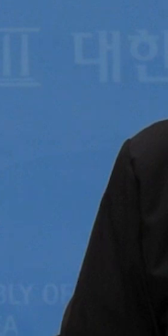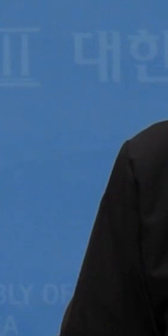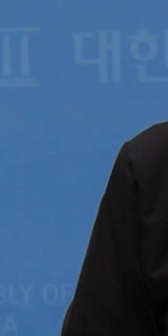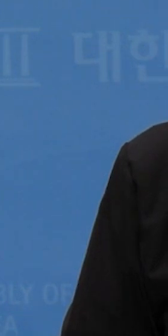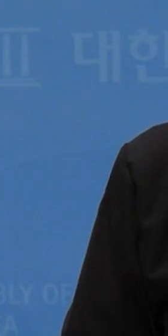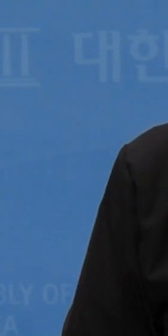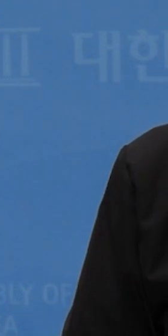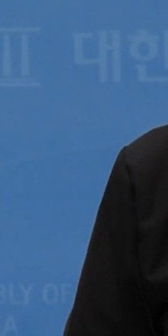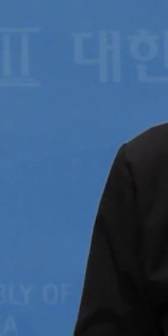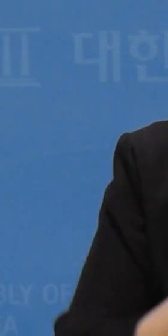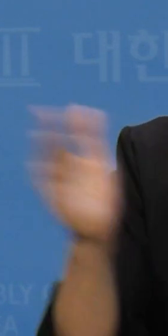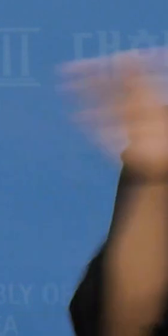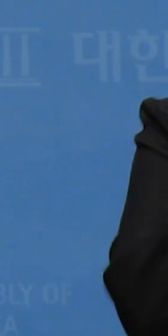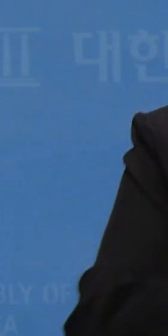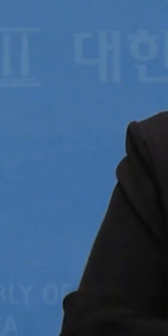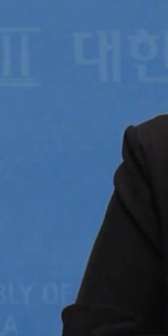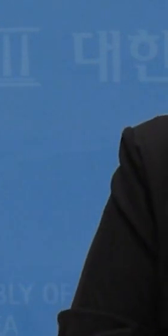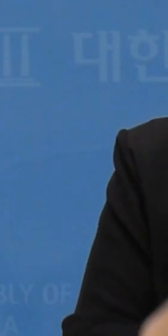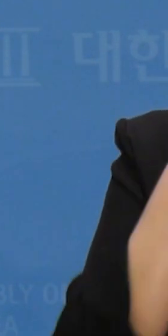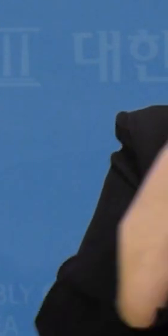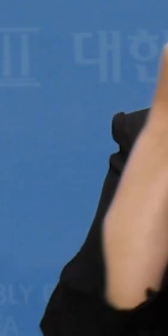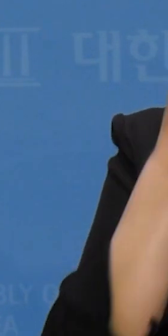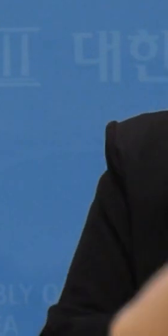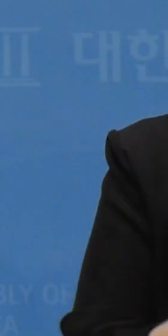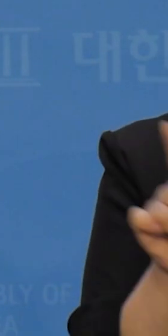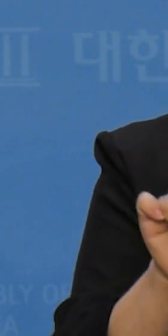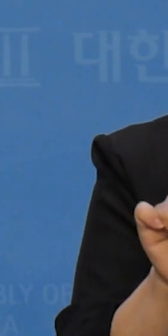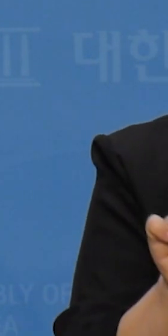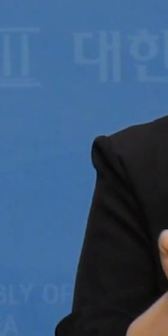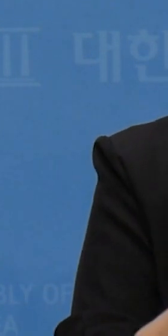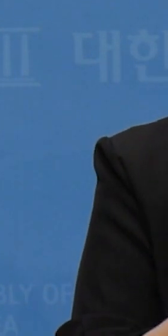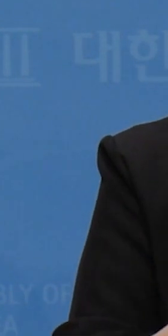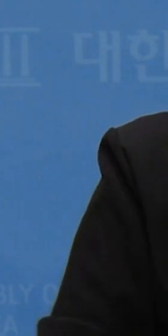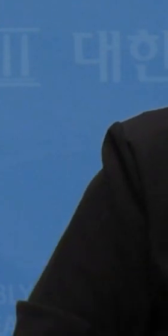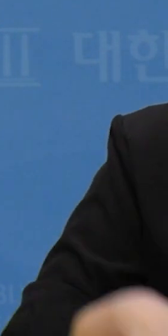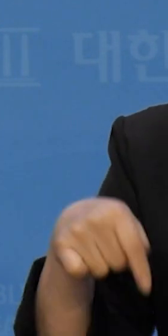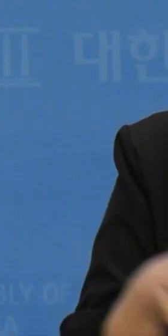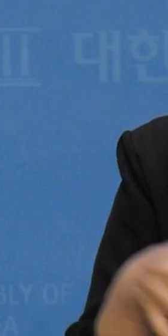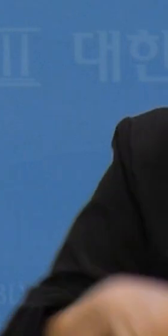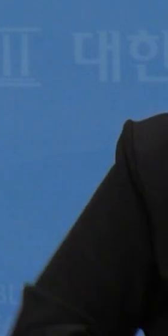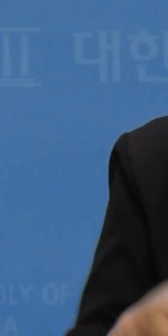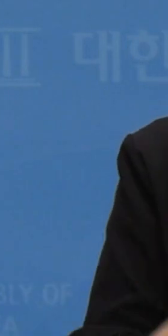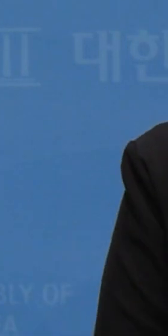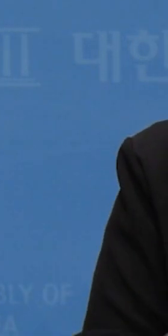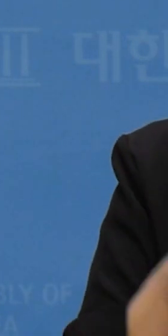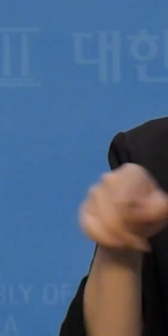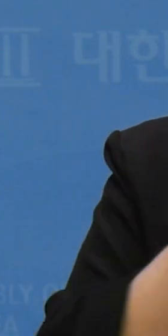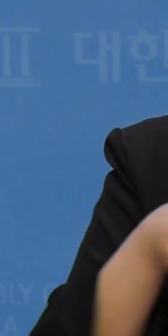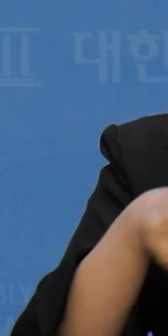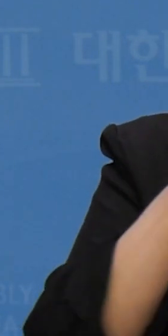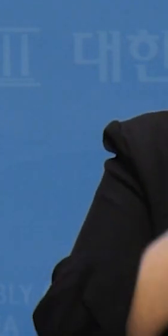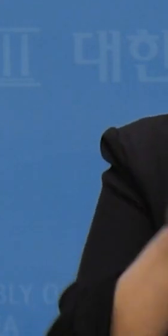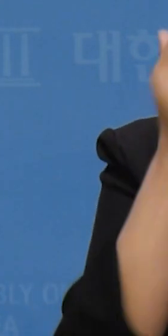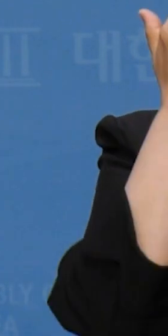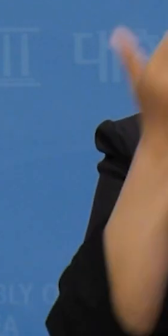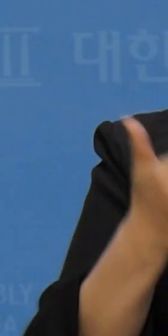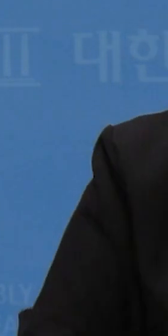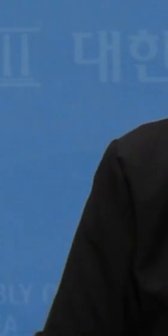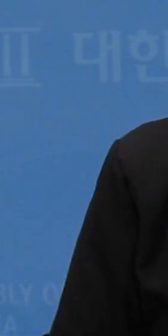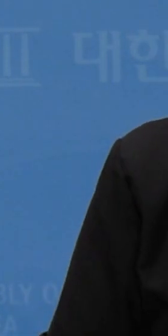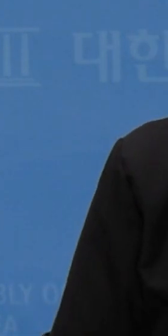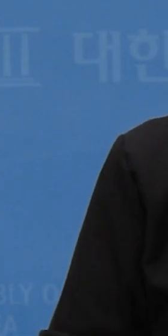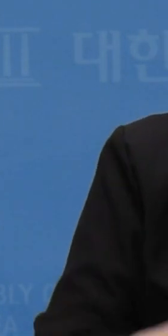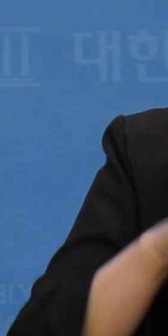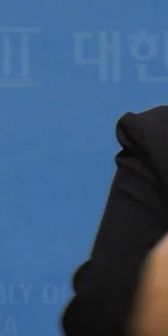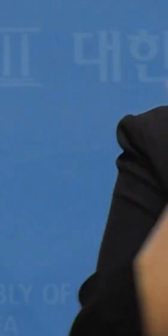때려놓고 손잡자는 것이 윤석열 대통령이 협치하는 방식입니까? 국민 통합은 외면하고